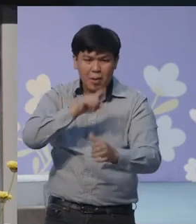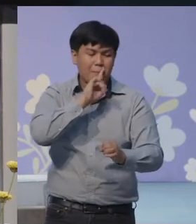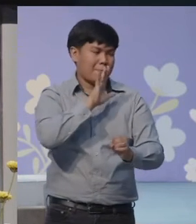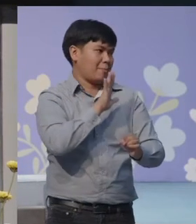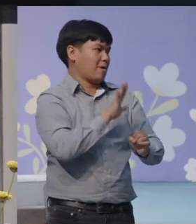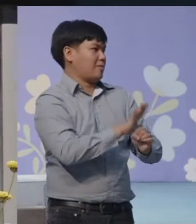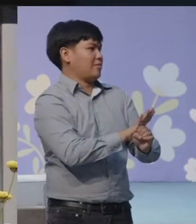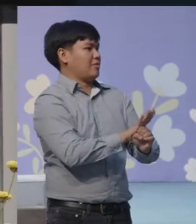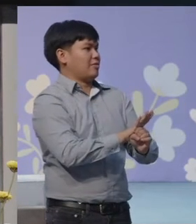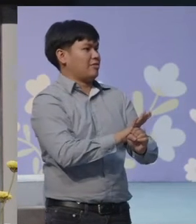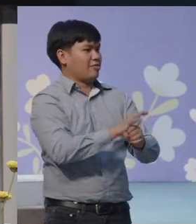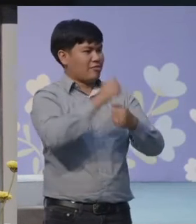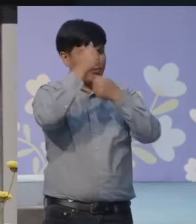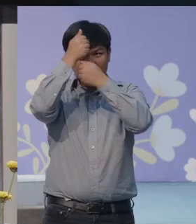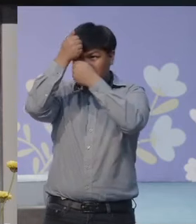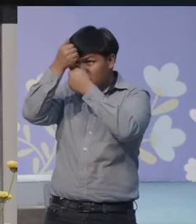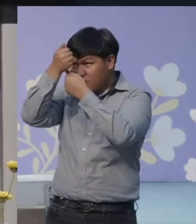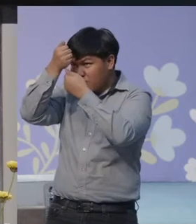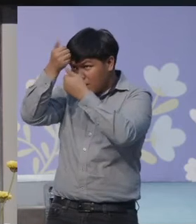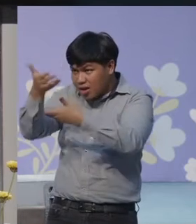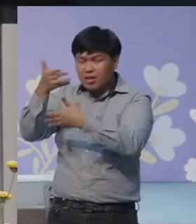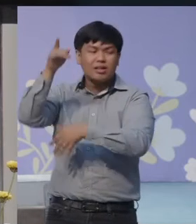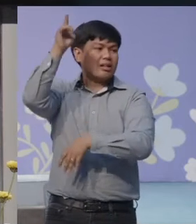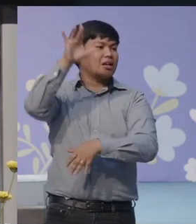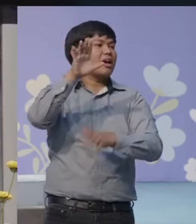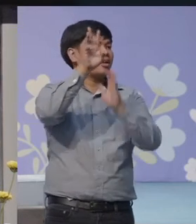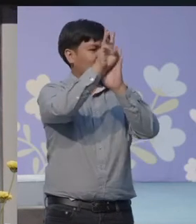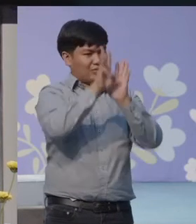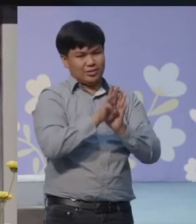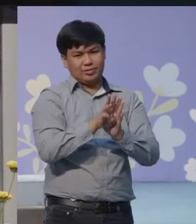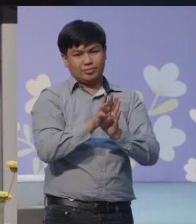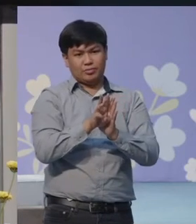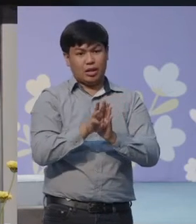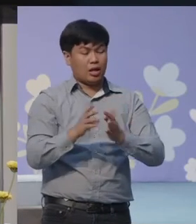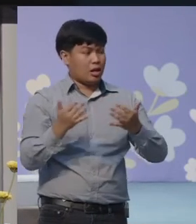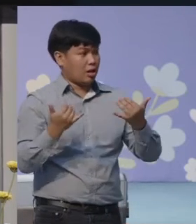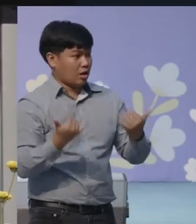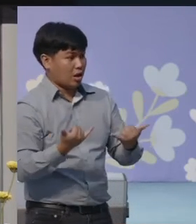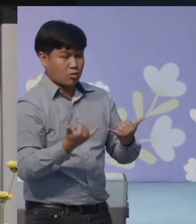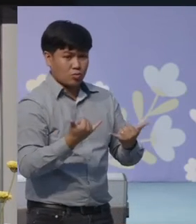ang kagustuhan ng Panginoon. Hindi ba kayo nagtataka?